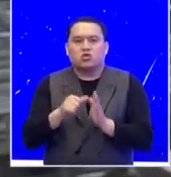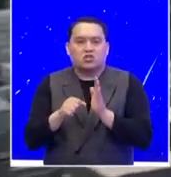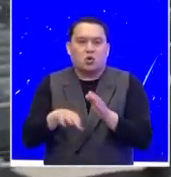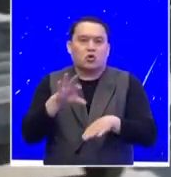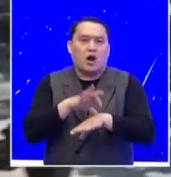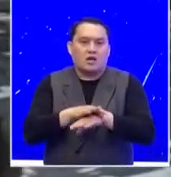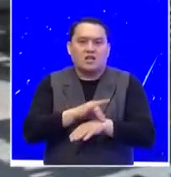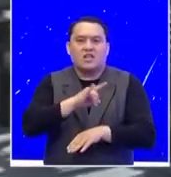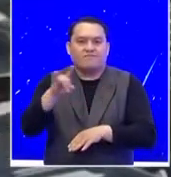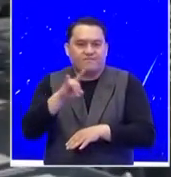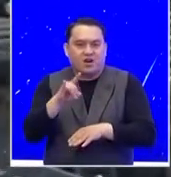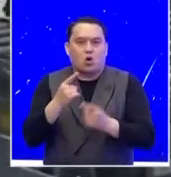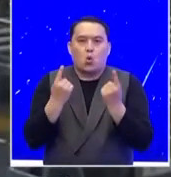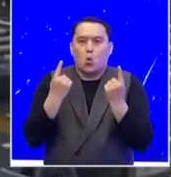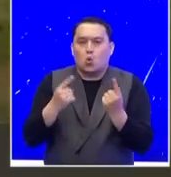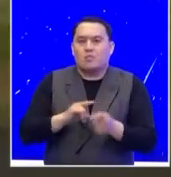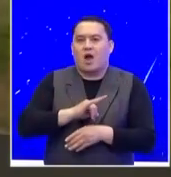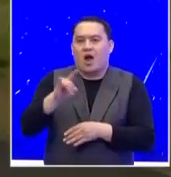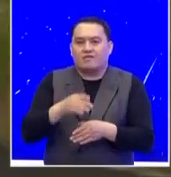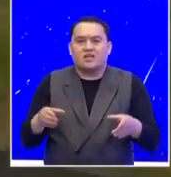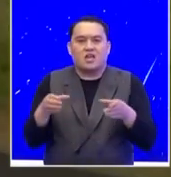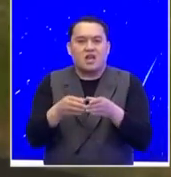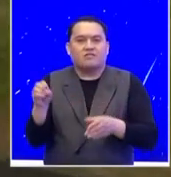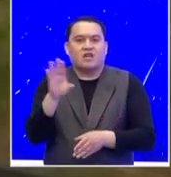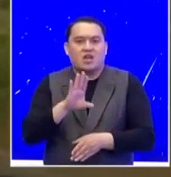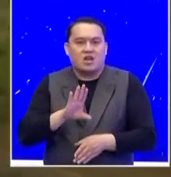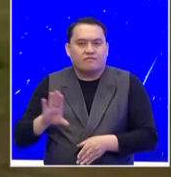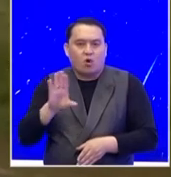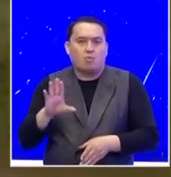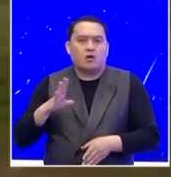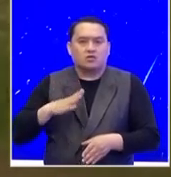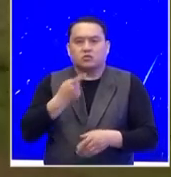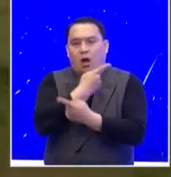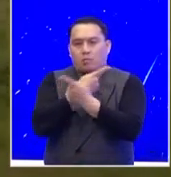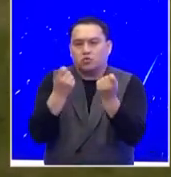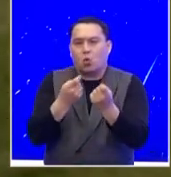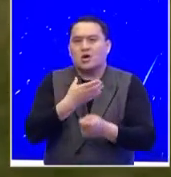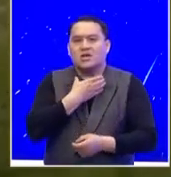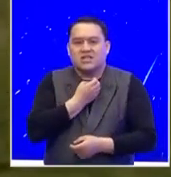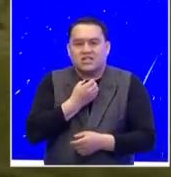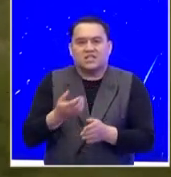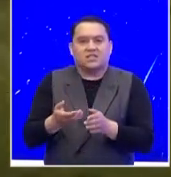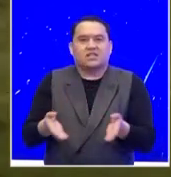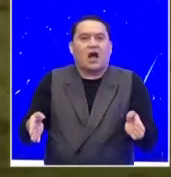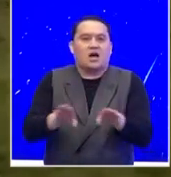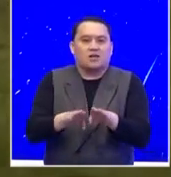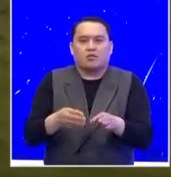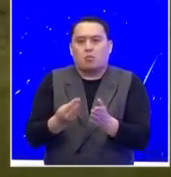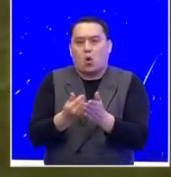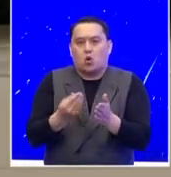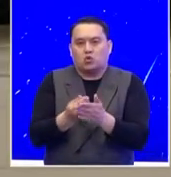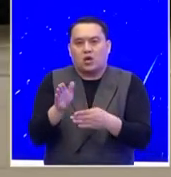связанных с авиаиндустрией. Крупнейший авиаконцерн Европы Lufthansa сообщил, что из-за кризиса закрывает свое